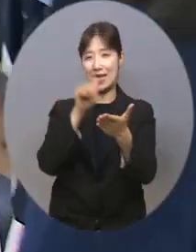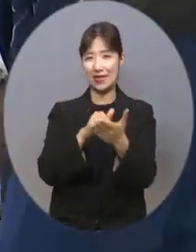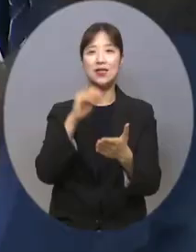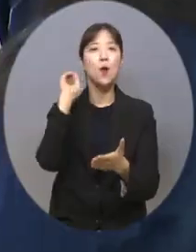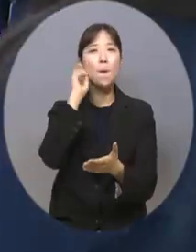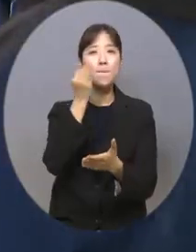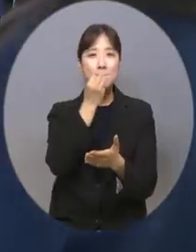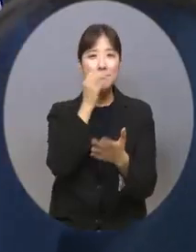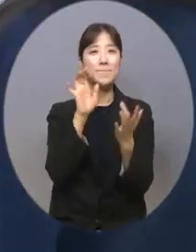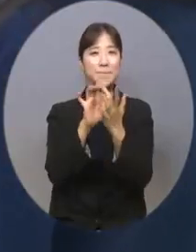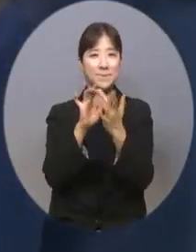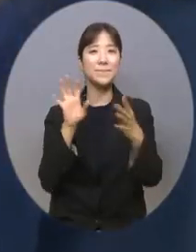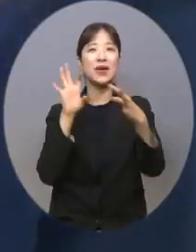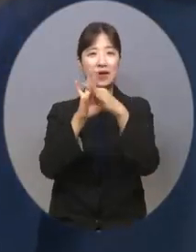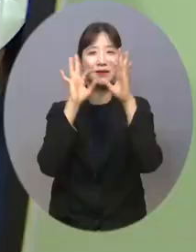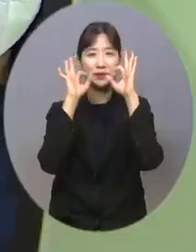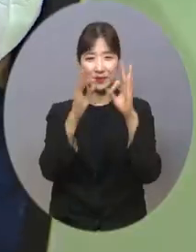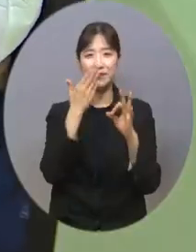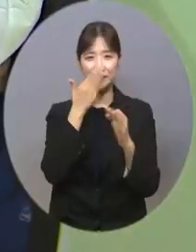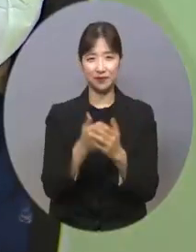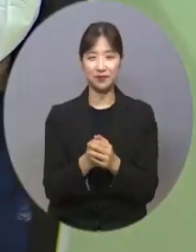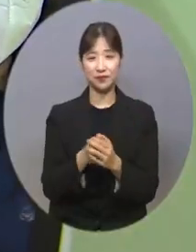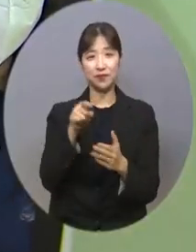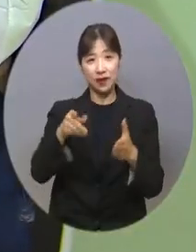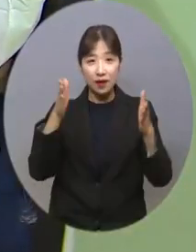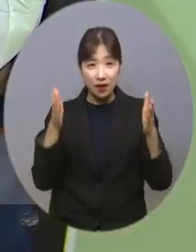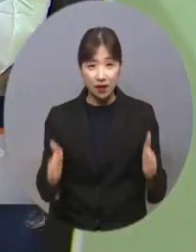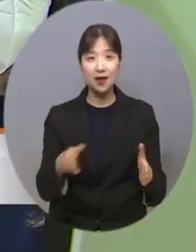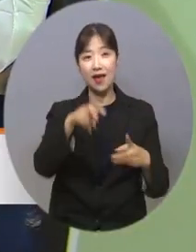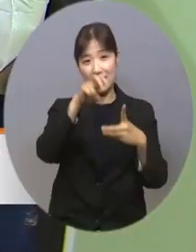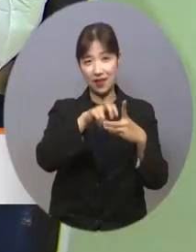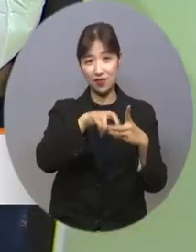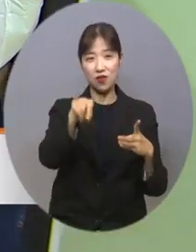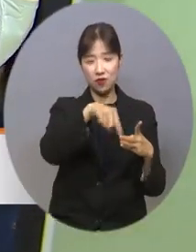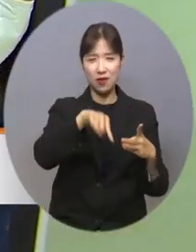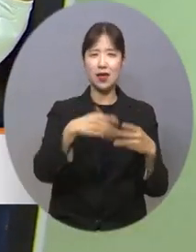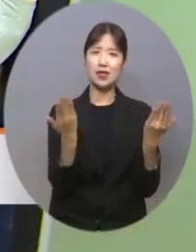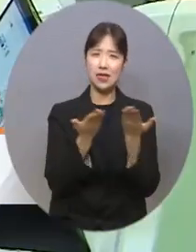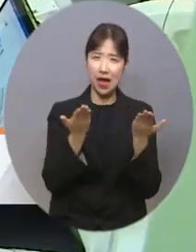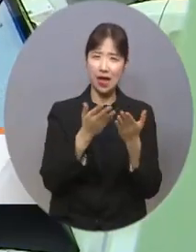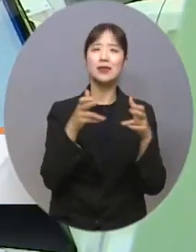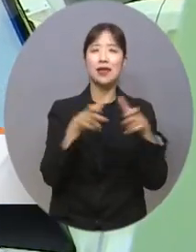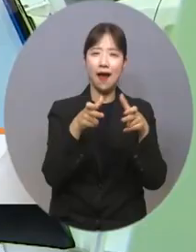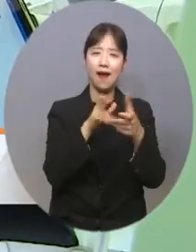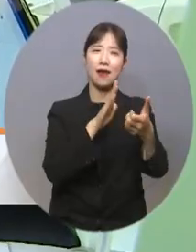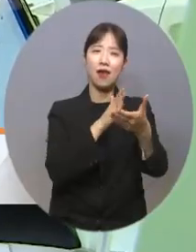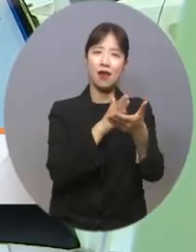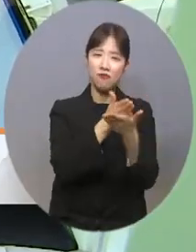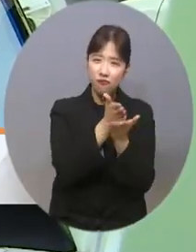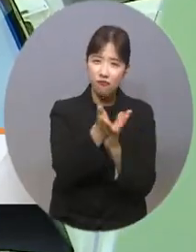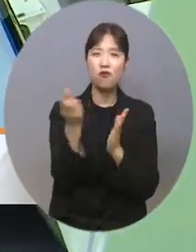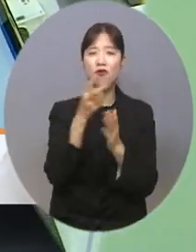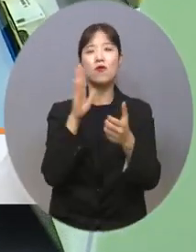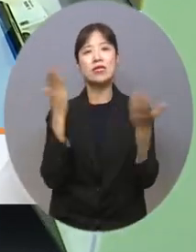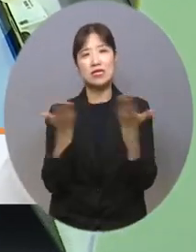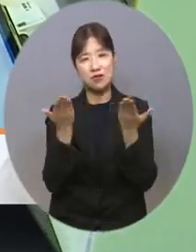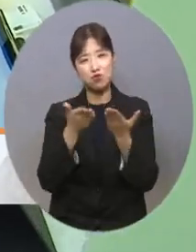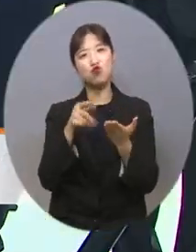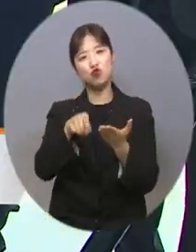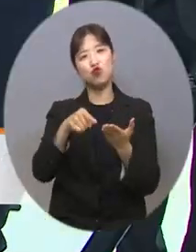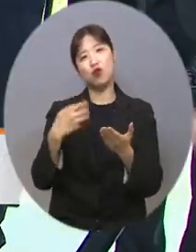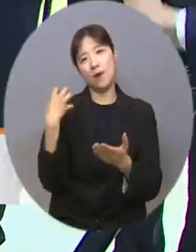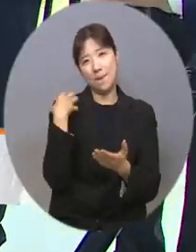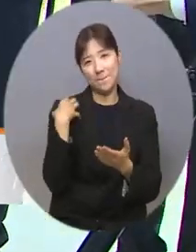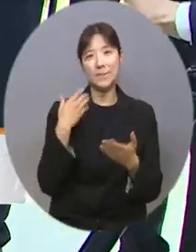진행됩니다. 박람회 기간 보조공학센터에서는 장애 유형, 직무 환경을 분석해 설계된 8개 테마